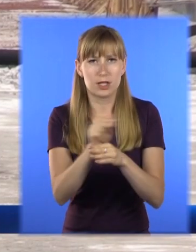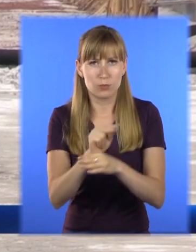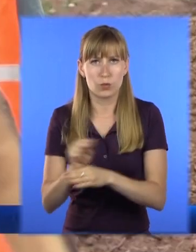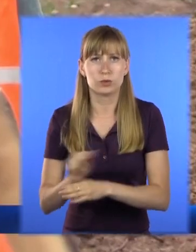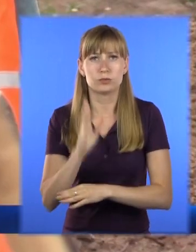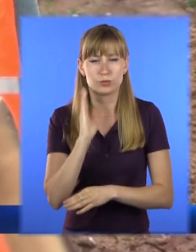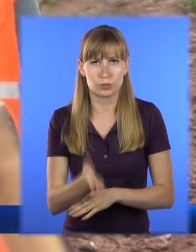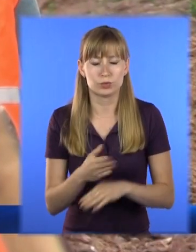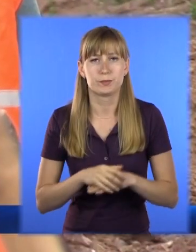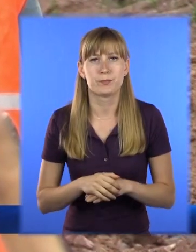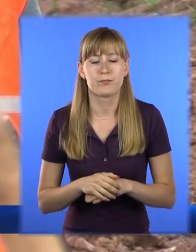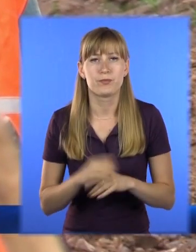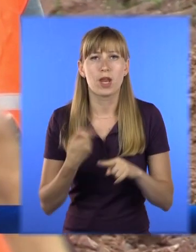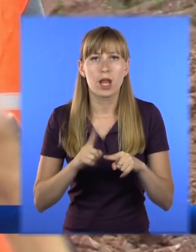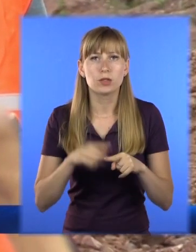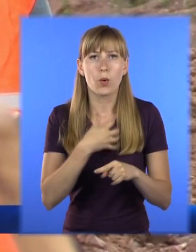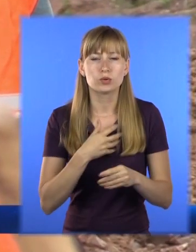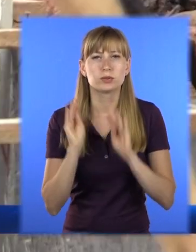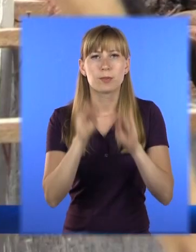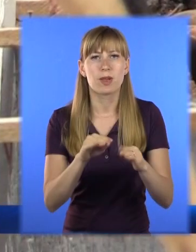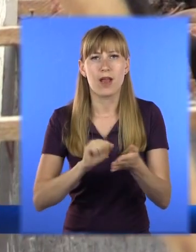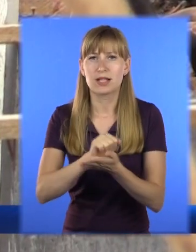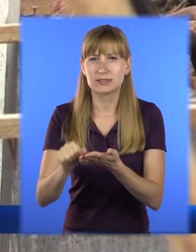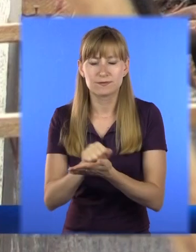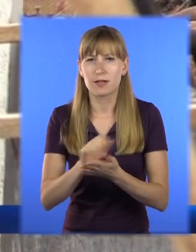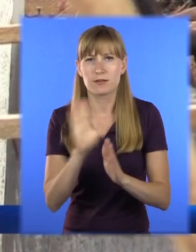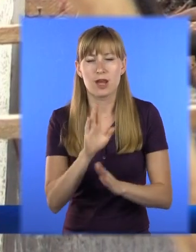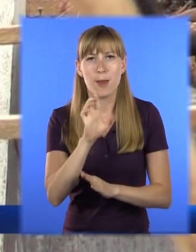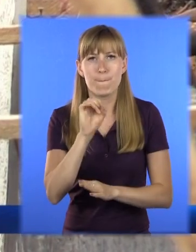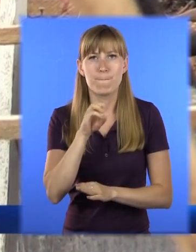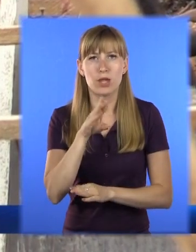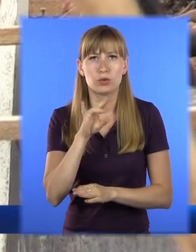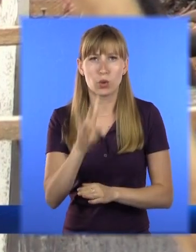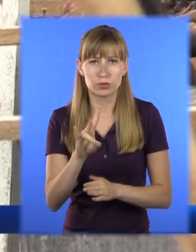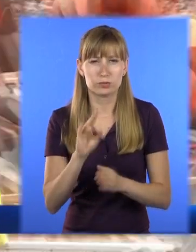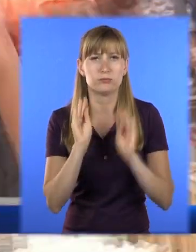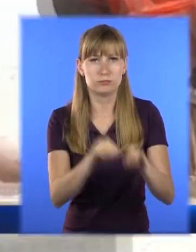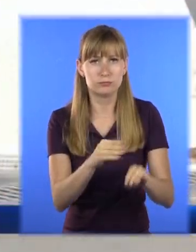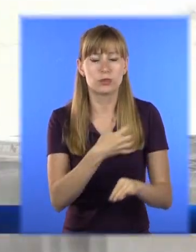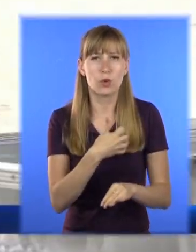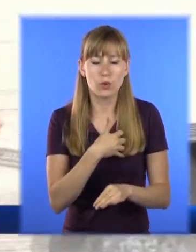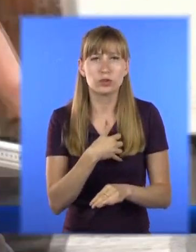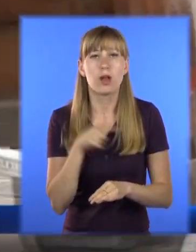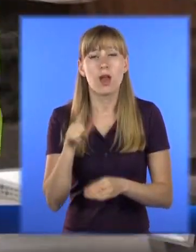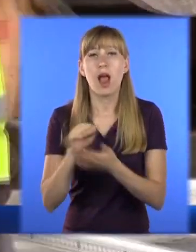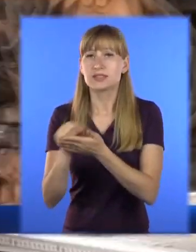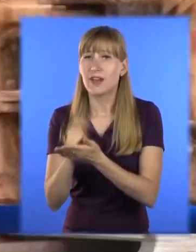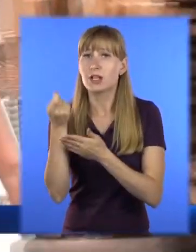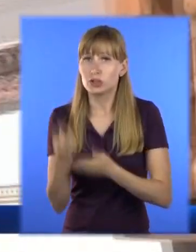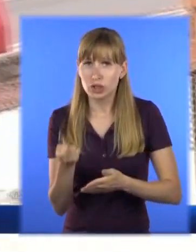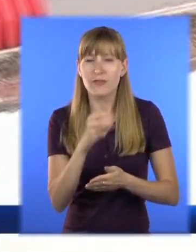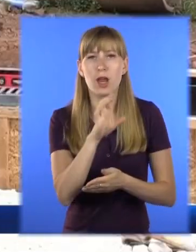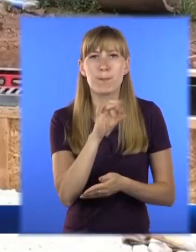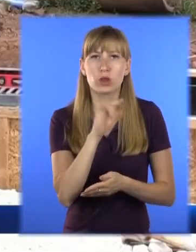Зокрема, уряд хоче на таких ділянках покласти бетонне покриття. Воно вважається дорожчим за асфальт, але матиме довший